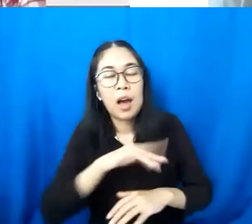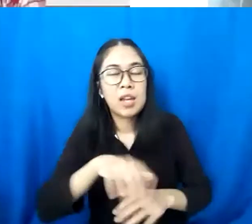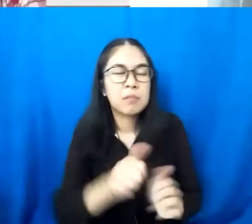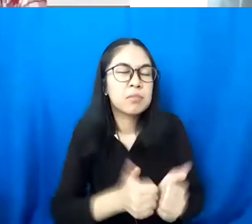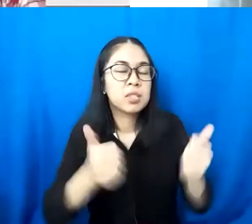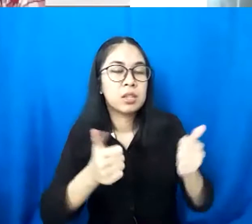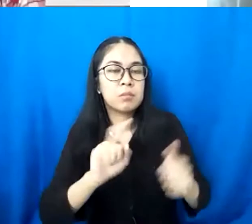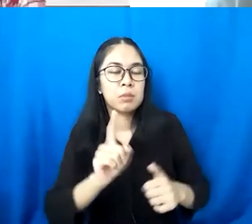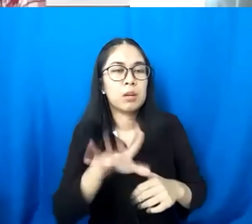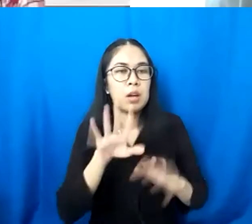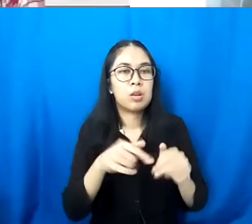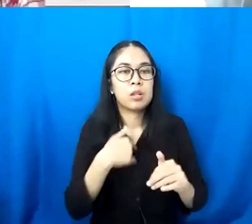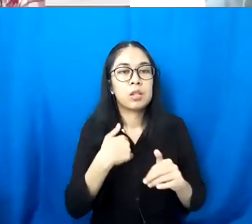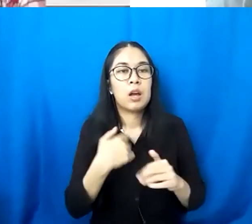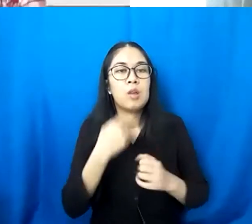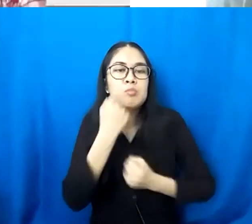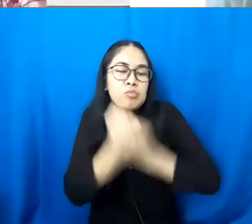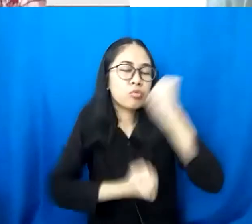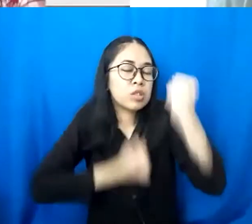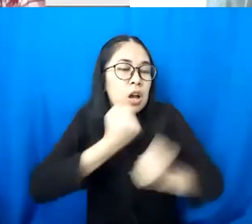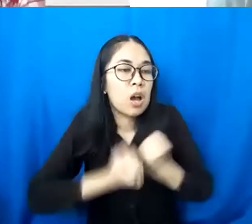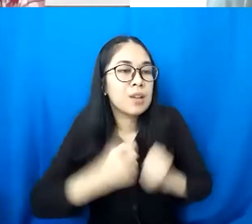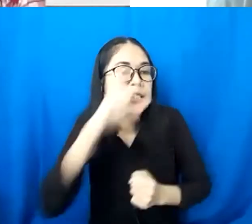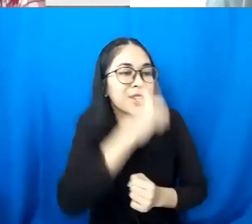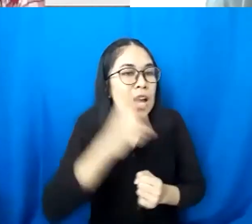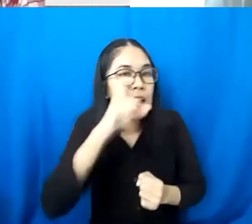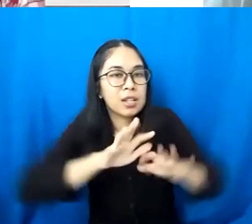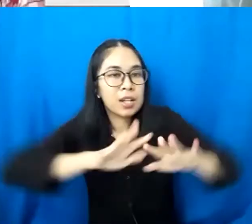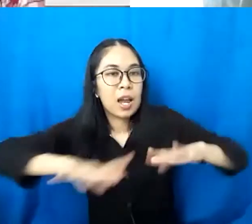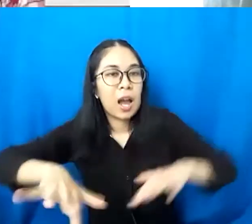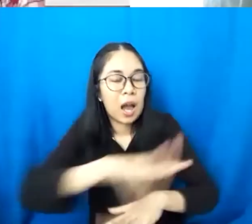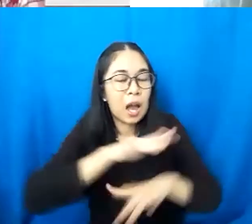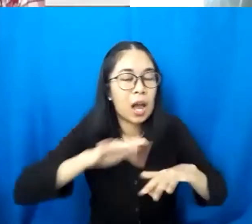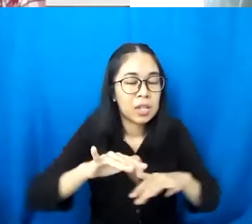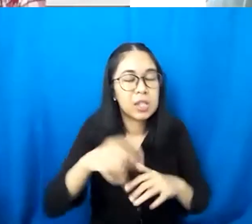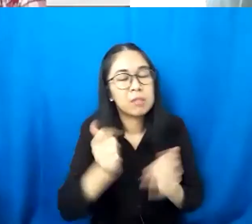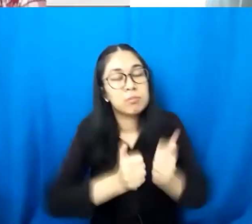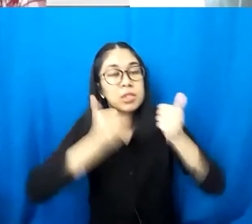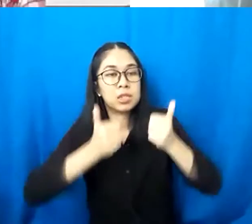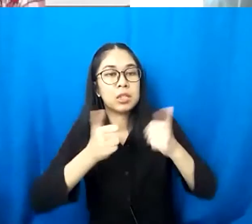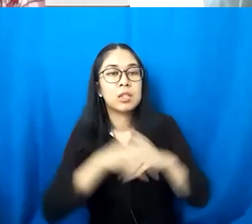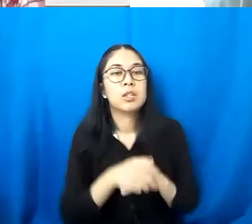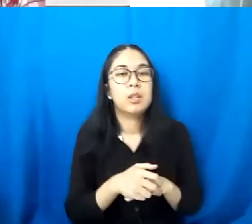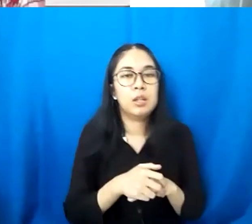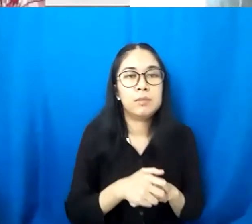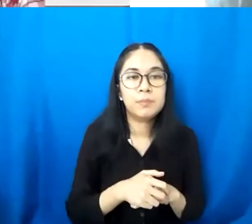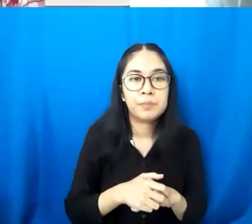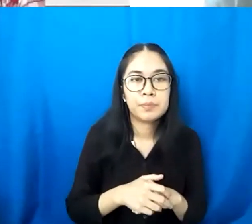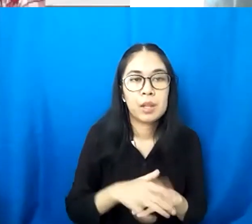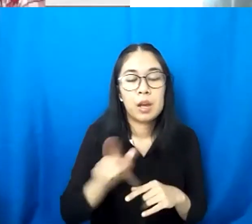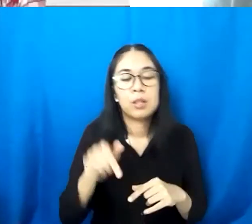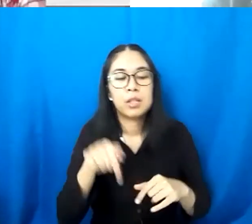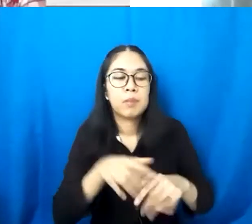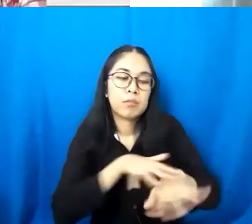harus berusaha sekeras mungkin untuk mendapatkan air bersih tersebut. Apalagi kami harus melakukan praktek cuci tangan